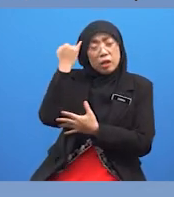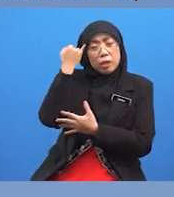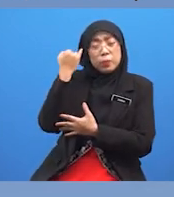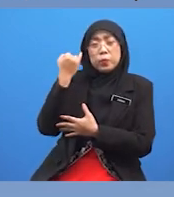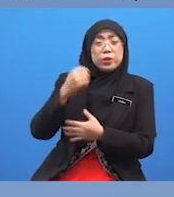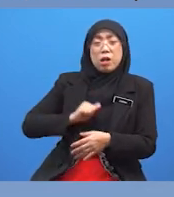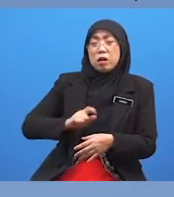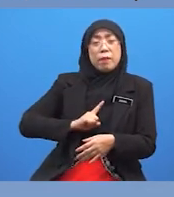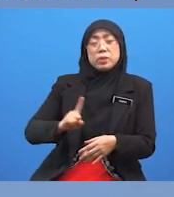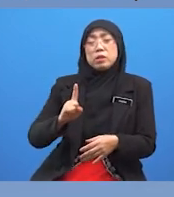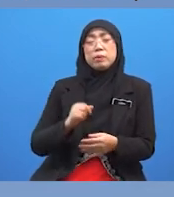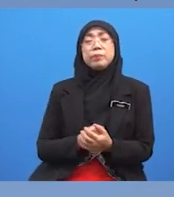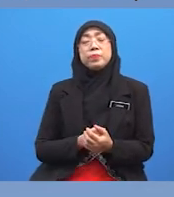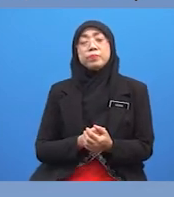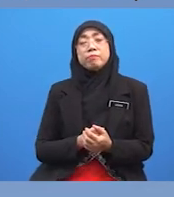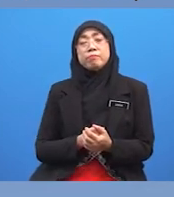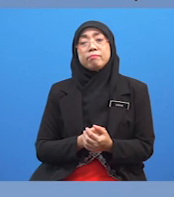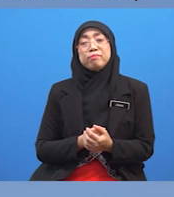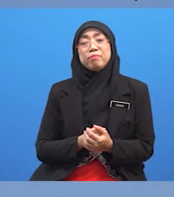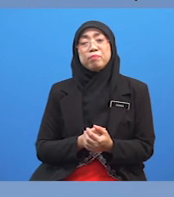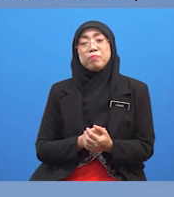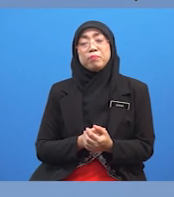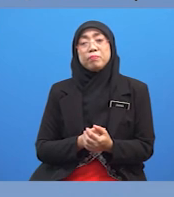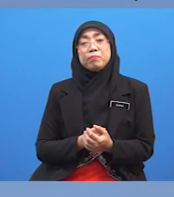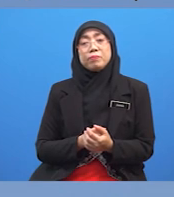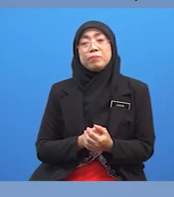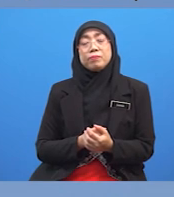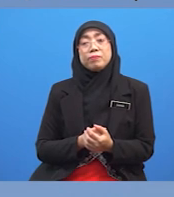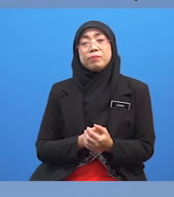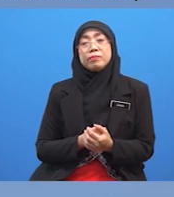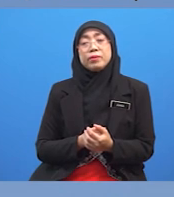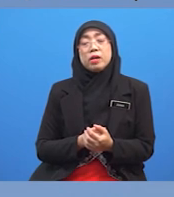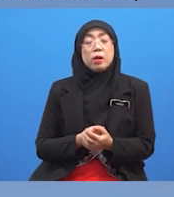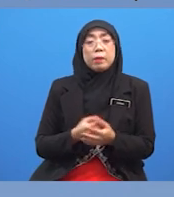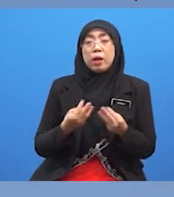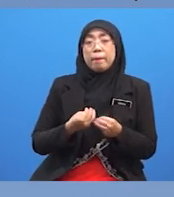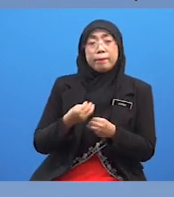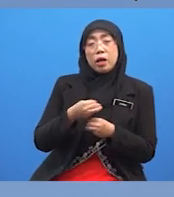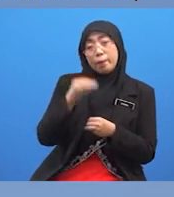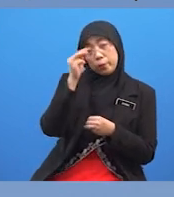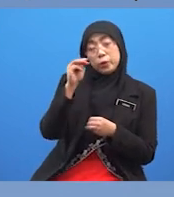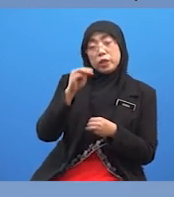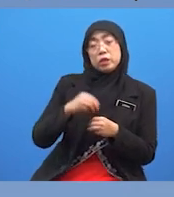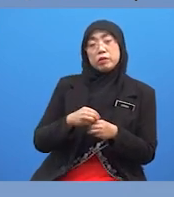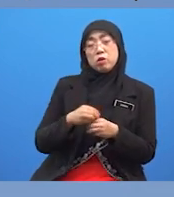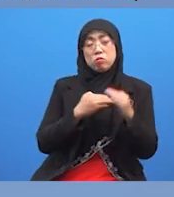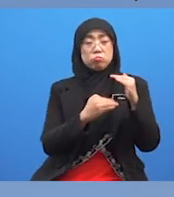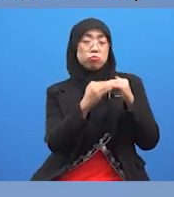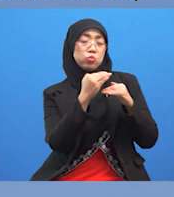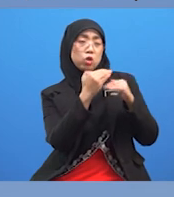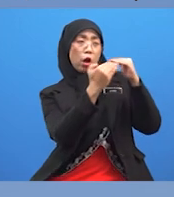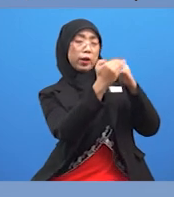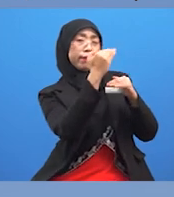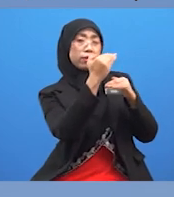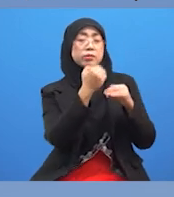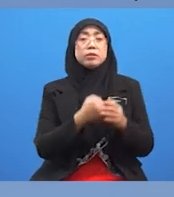atau guru agama itu dijamin akan dikurniakan dengan kemuliaan darjat ketika hidup di